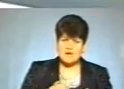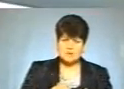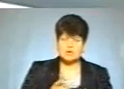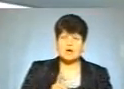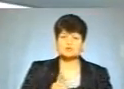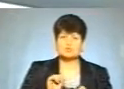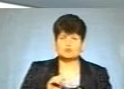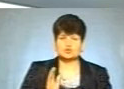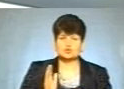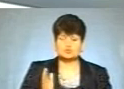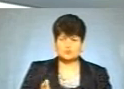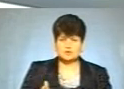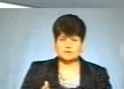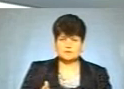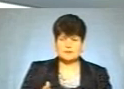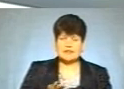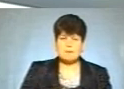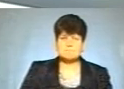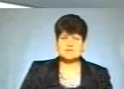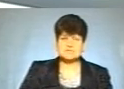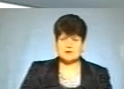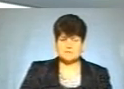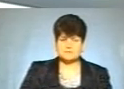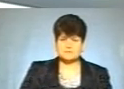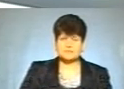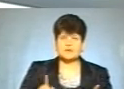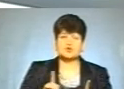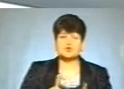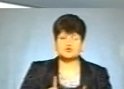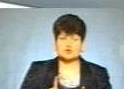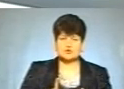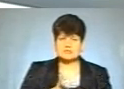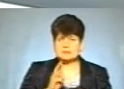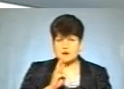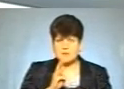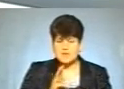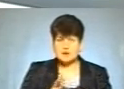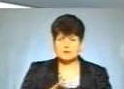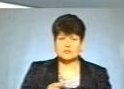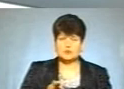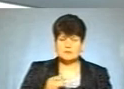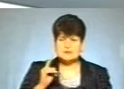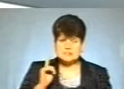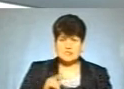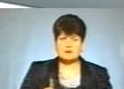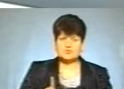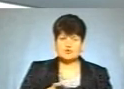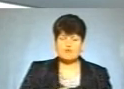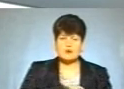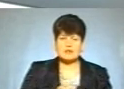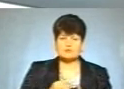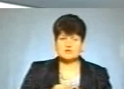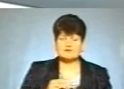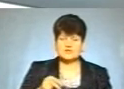може бути на місцях? Ну, щодо заробітної плати, то ми знаємо, що в проєкті бюджету